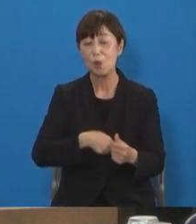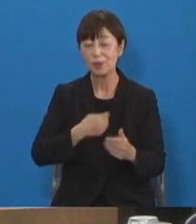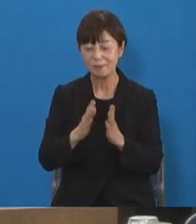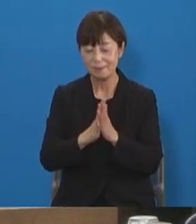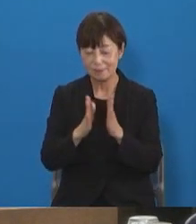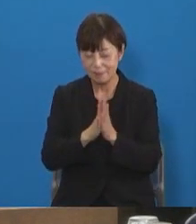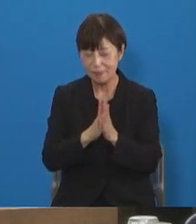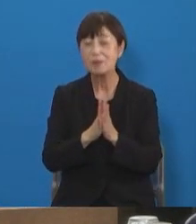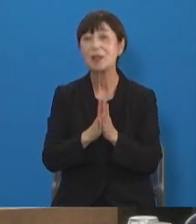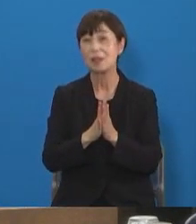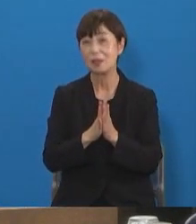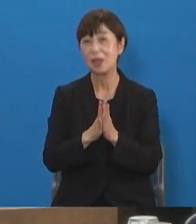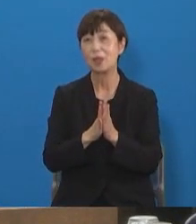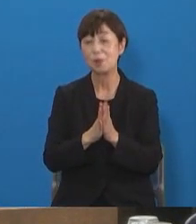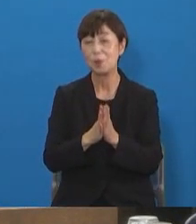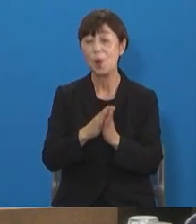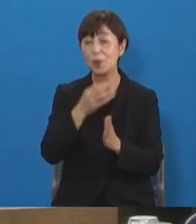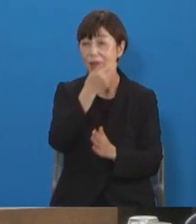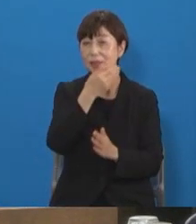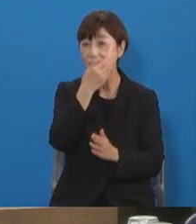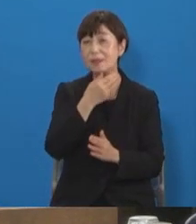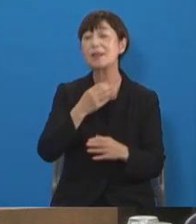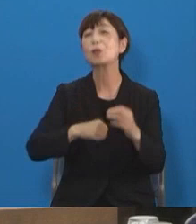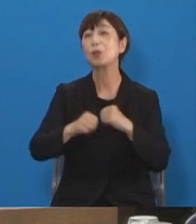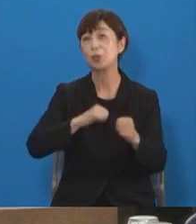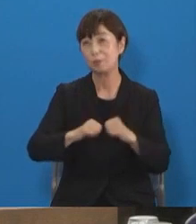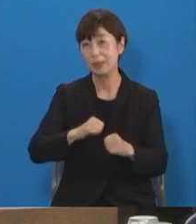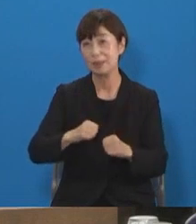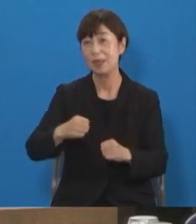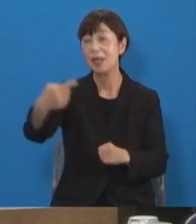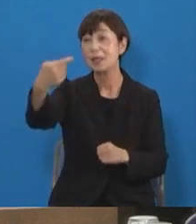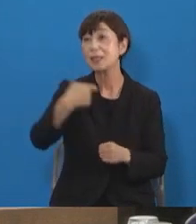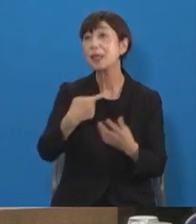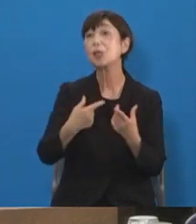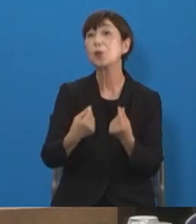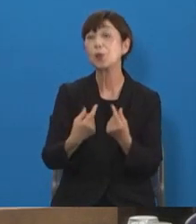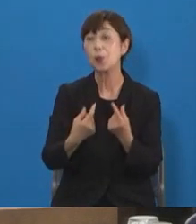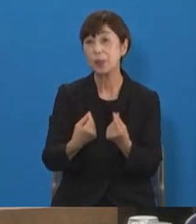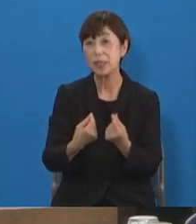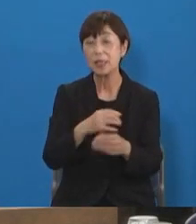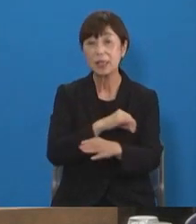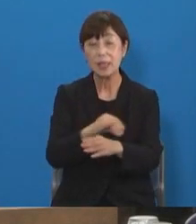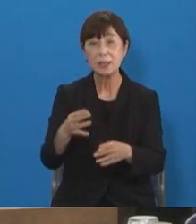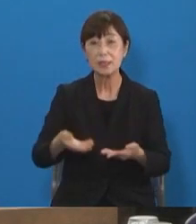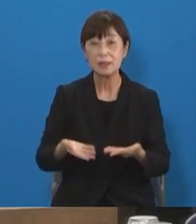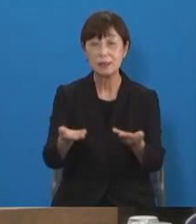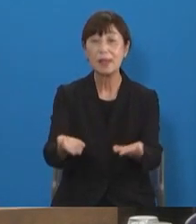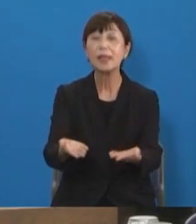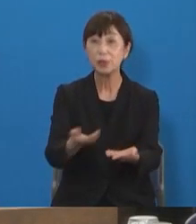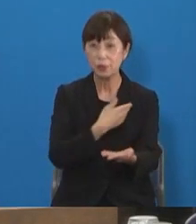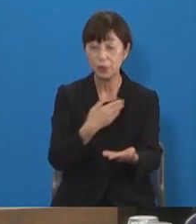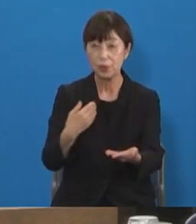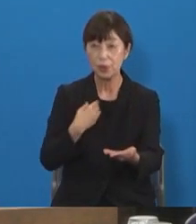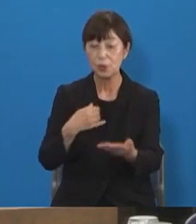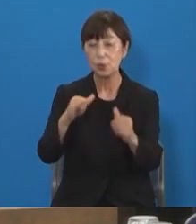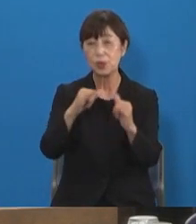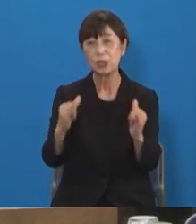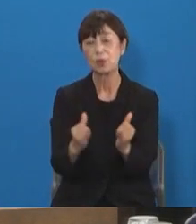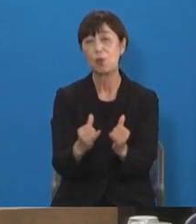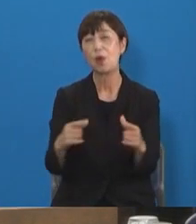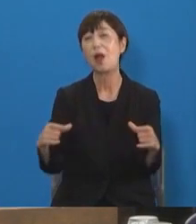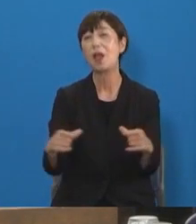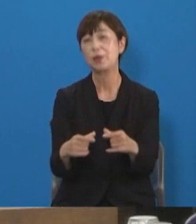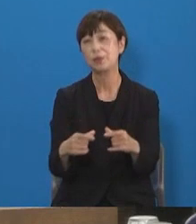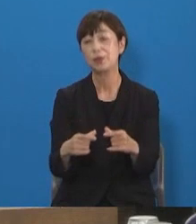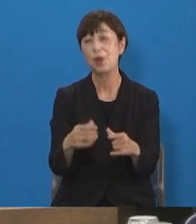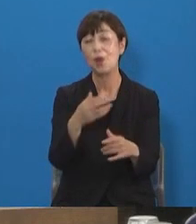ります。西山信正議員ご指摘のとおり、献血可能な世代の減少、人口が減少する中、若年